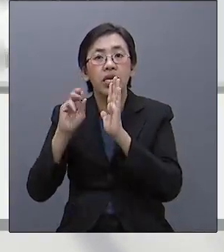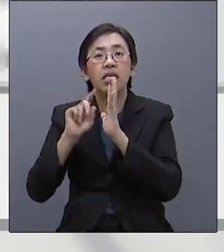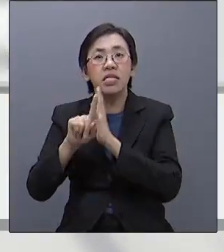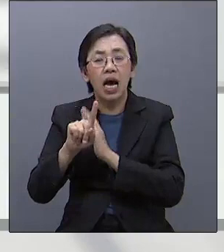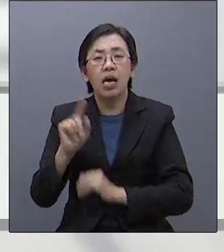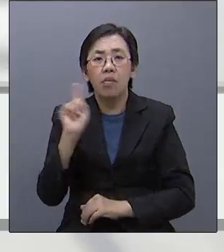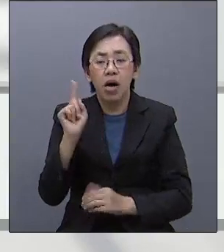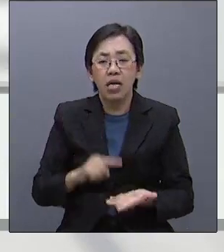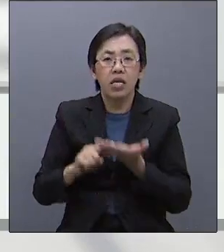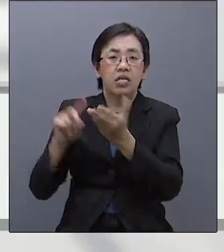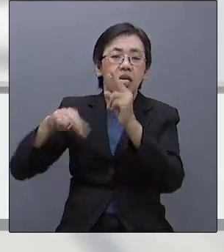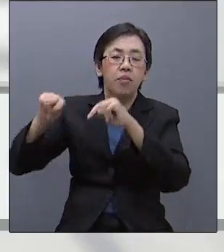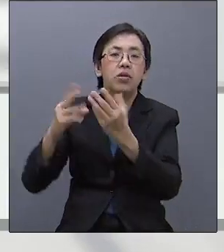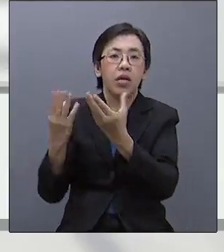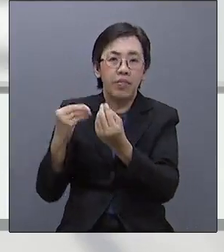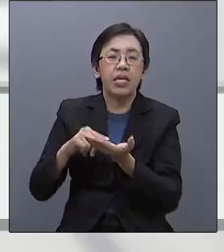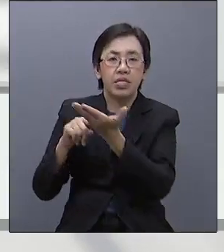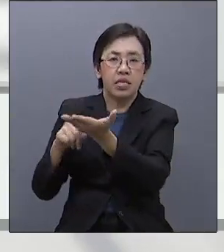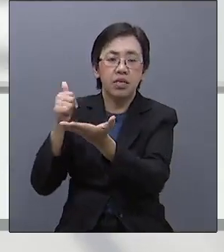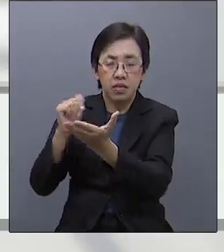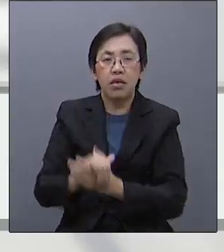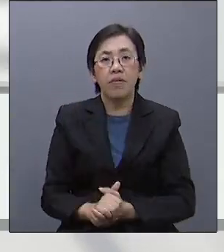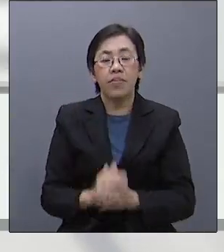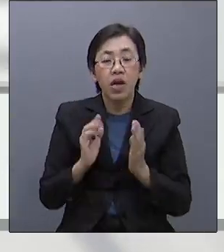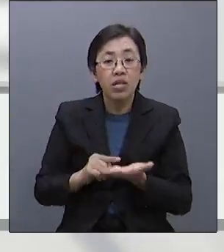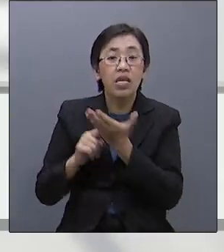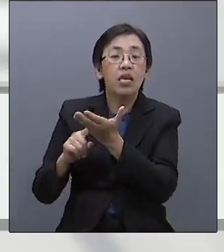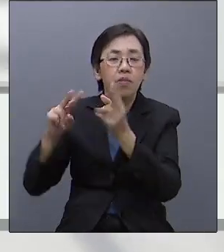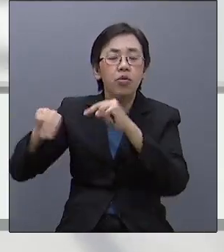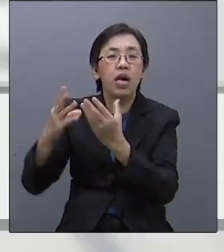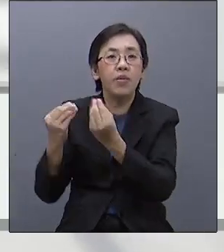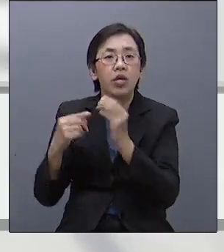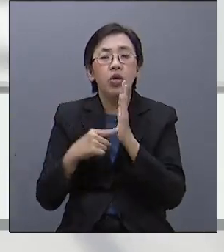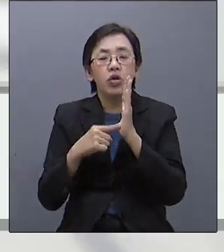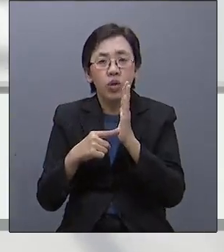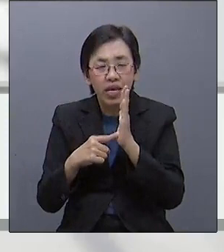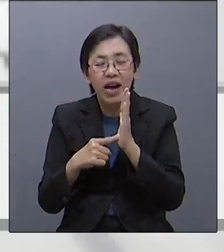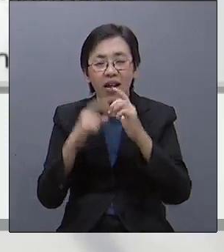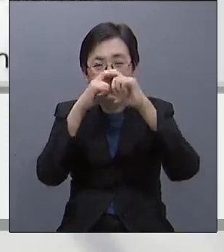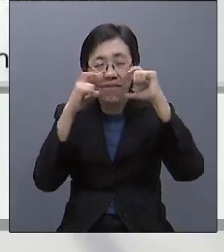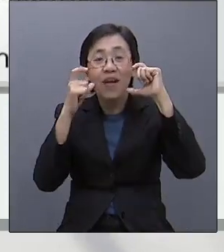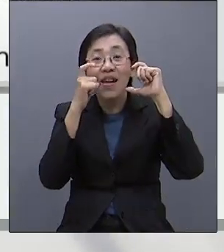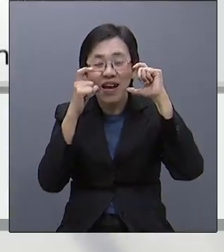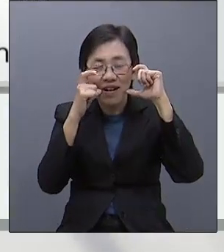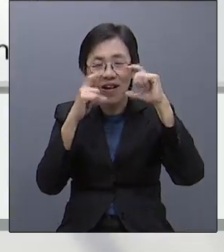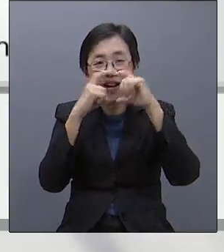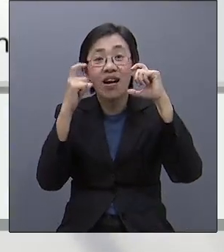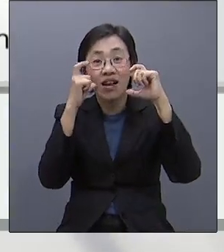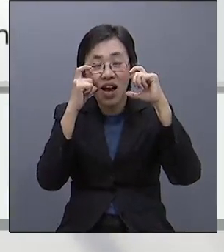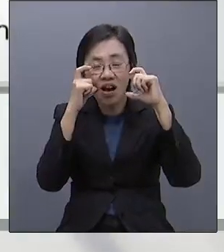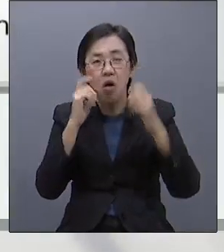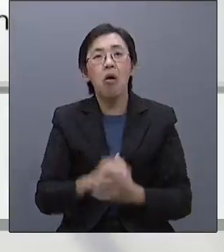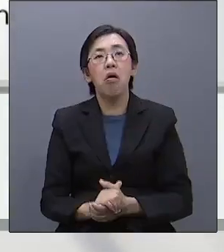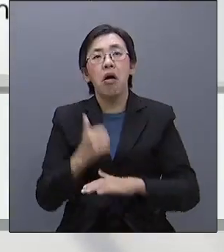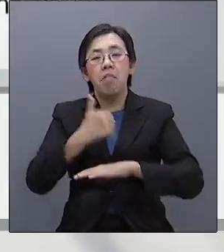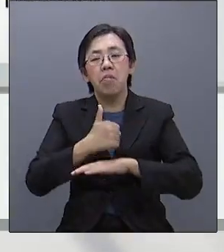านช่องทางผู้ตรวจการแผ่นดินก็มีคนที่ใช้ช่องทางนี้แล้วนะคะอย่างคุณศรีสุวรรณจันยาตอนนี้ต้องบอกว่าเป็นผู้นำองค์ก